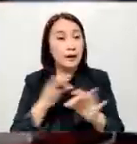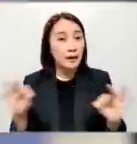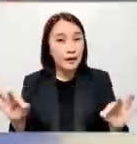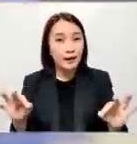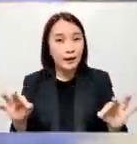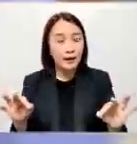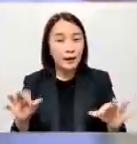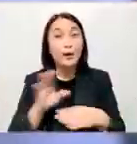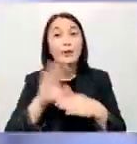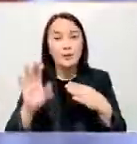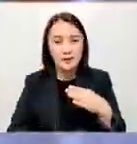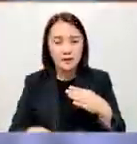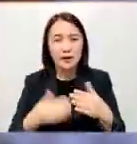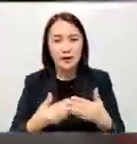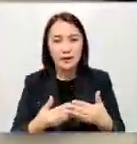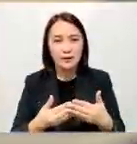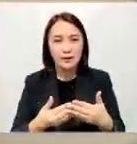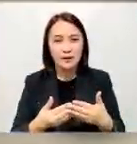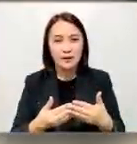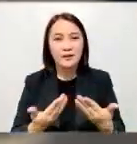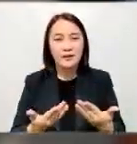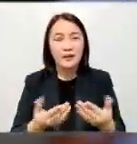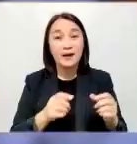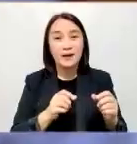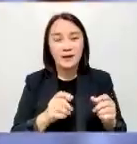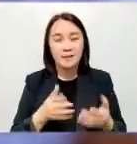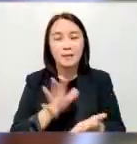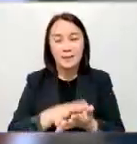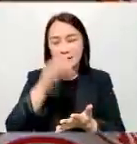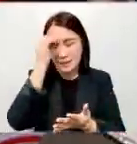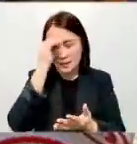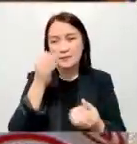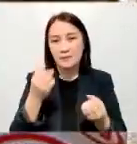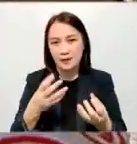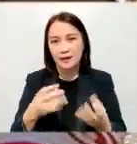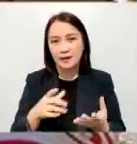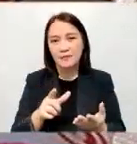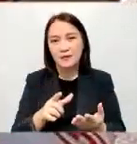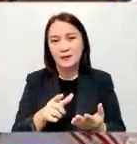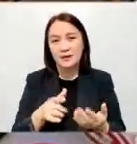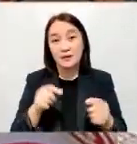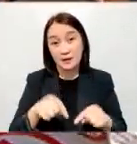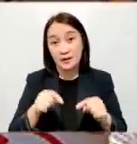sentensya. Marami sa kanila natuto na raw ng leksyon sa kulungan. Habang nandito sila,